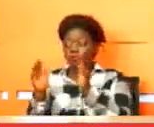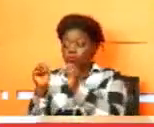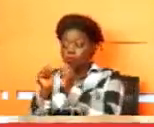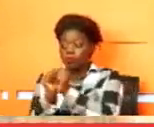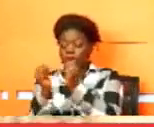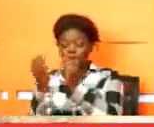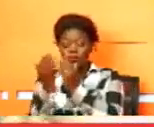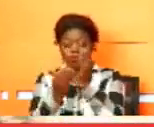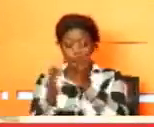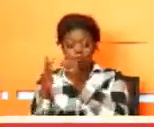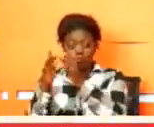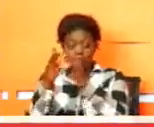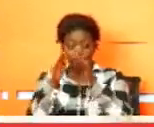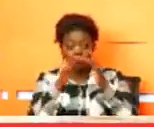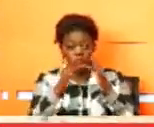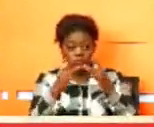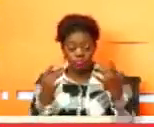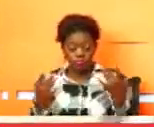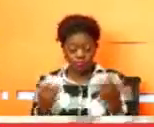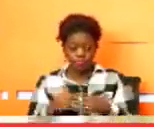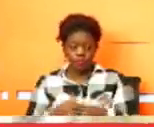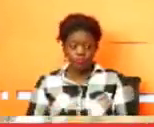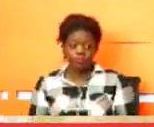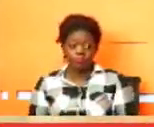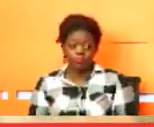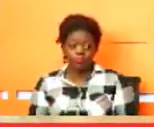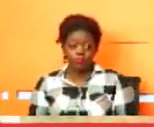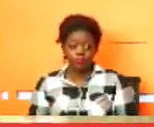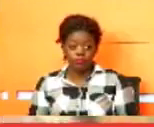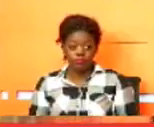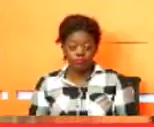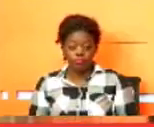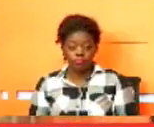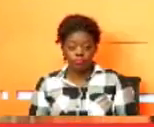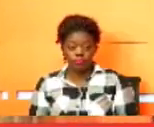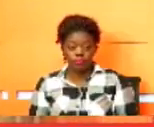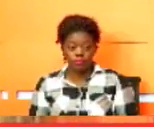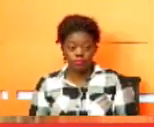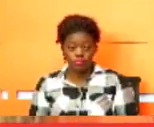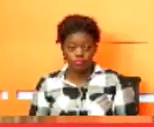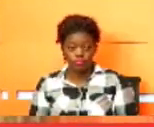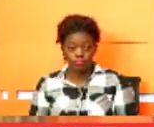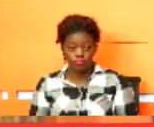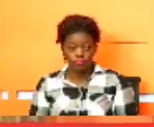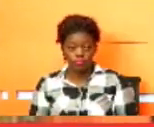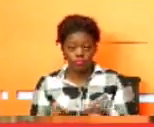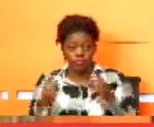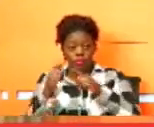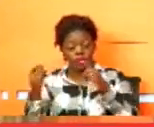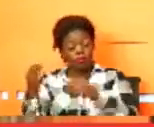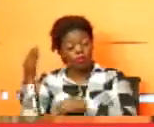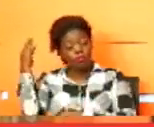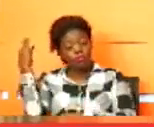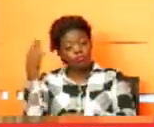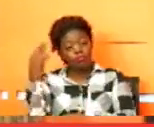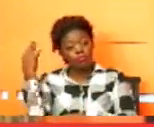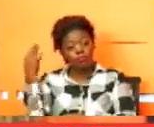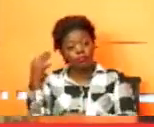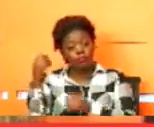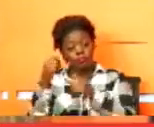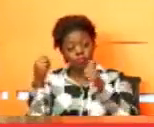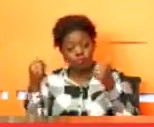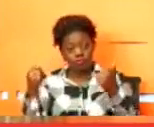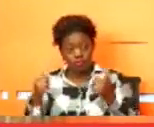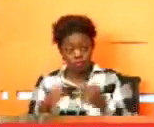services n'ez'omutimbagano tubadde online service badde zezikyagenda maaso naye n'abuulira bulungi nnyo